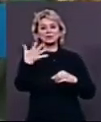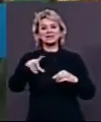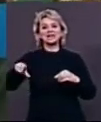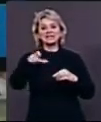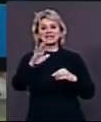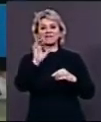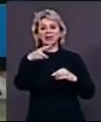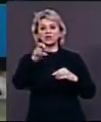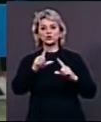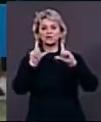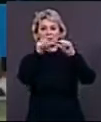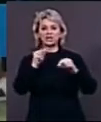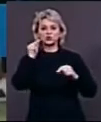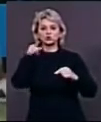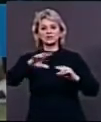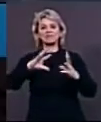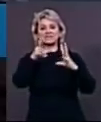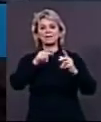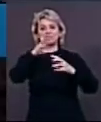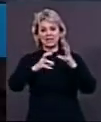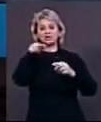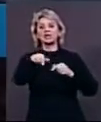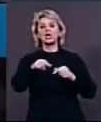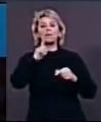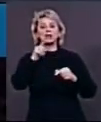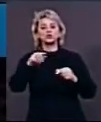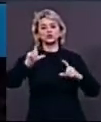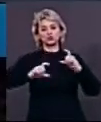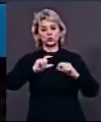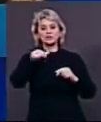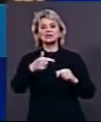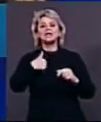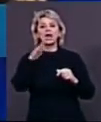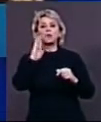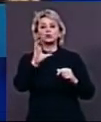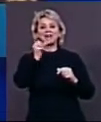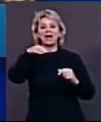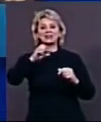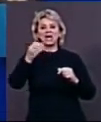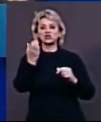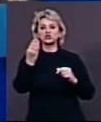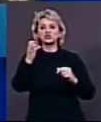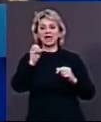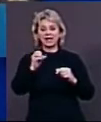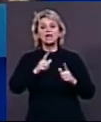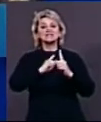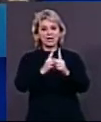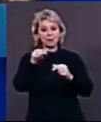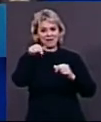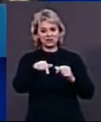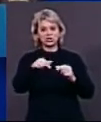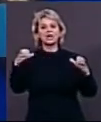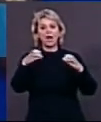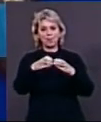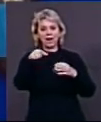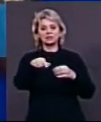донских волонтеров отправились в Сочи на Всемирный фестиваль молодежи и студентов. Я буду атташе, то есть сопровождающей